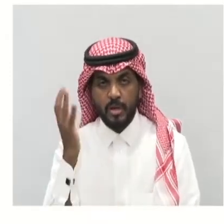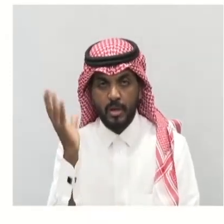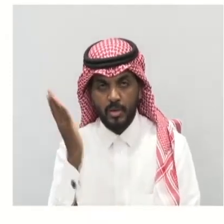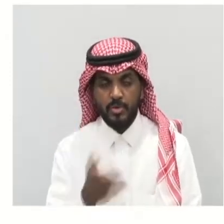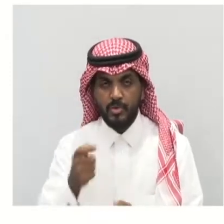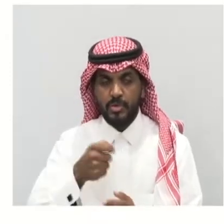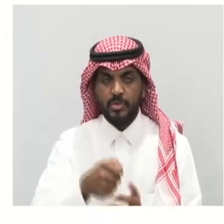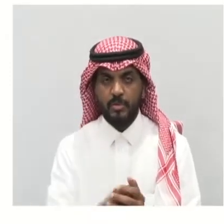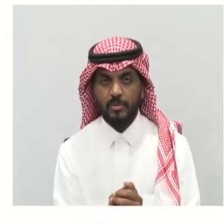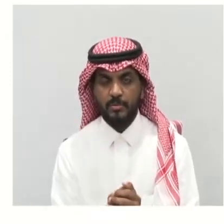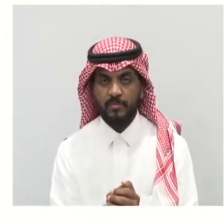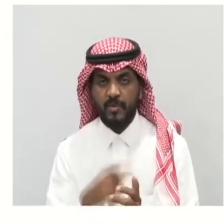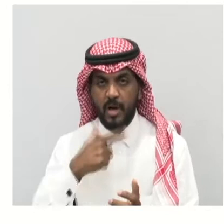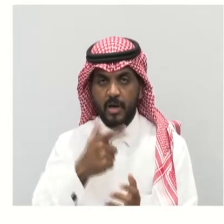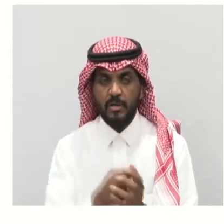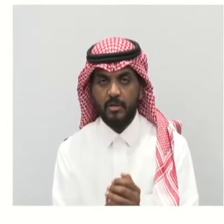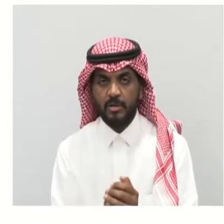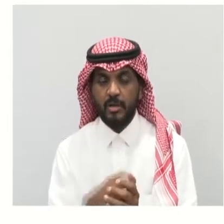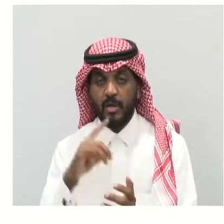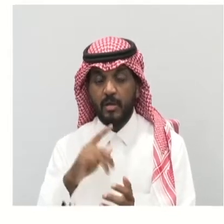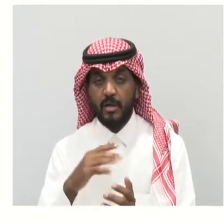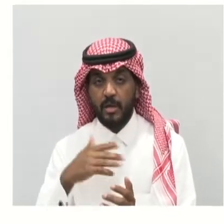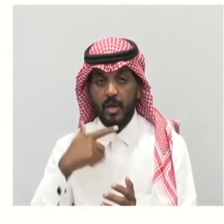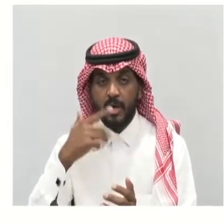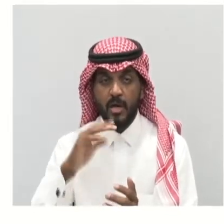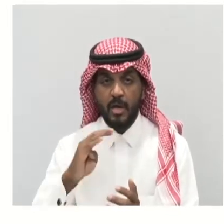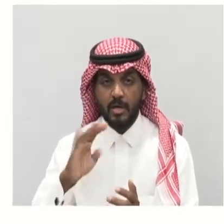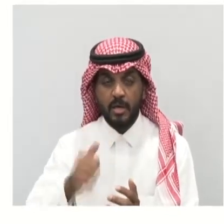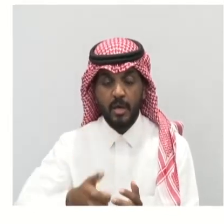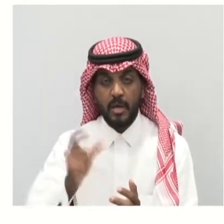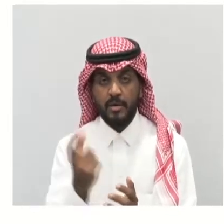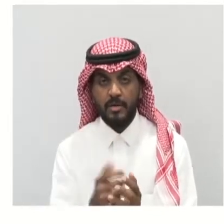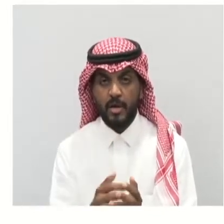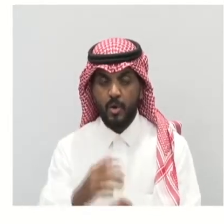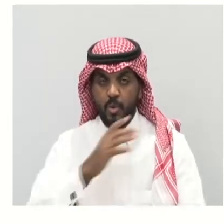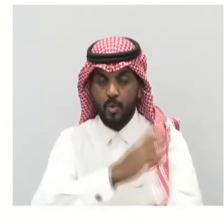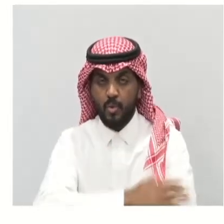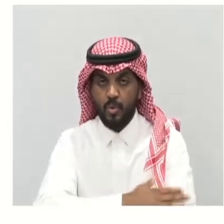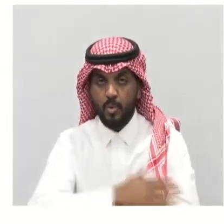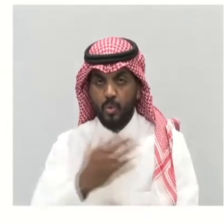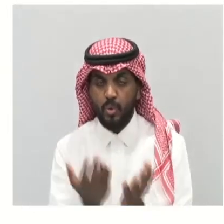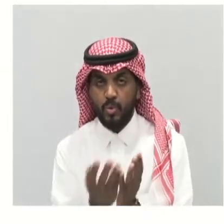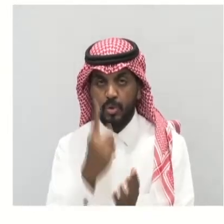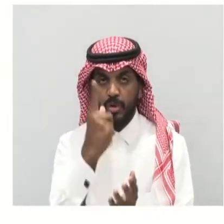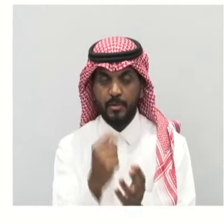وسلم، فقالت كان خلقه القرآن، كان خلقه